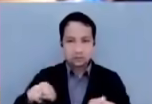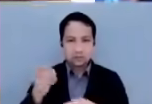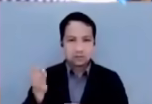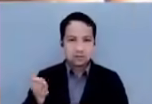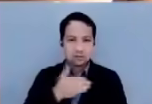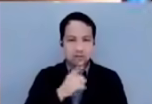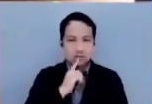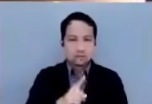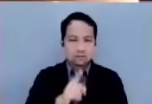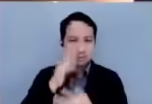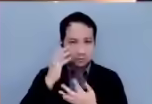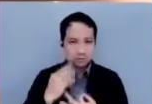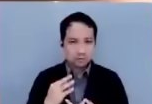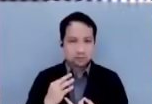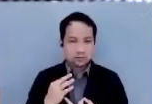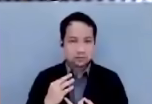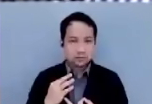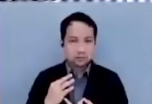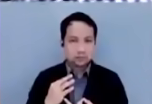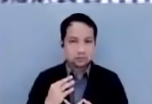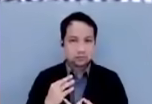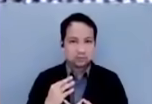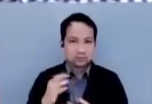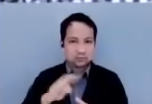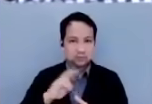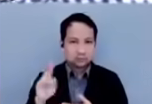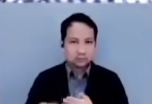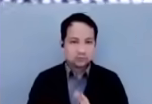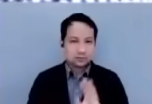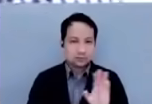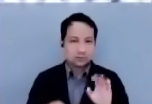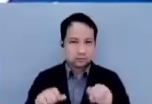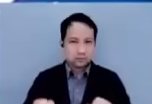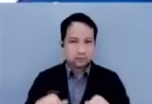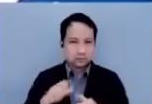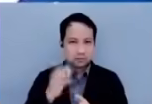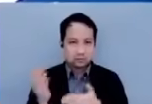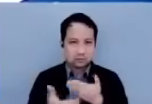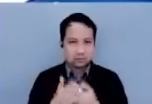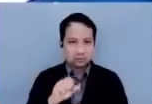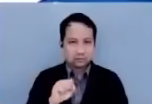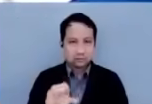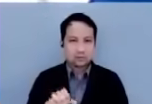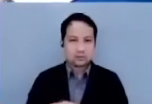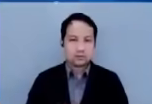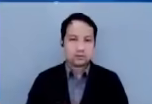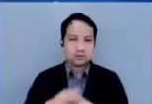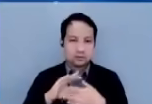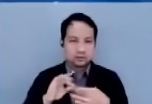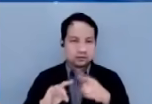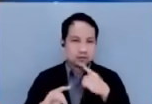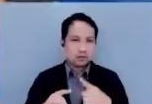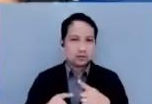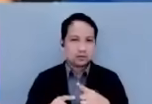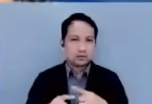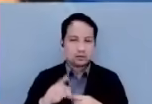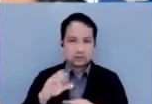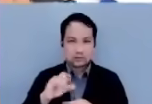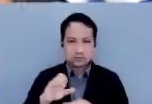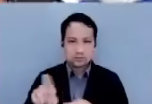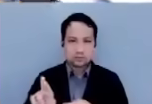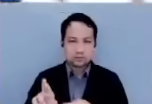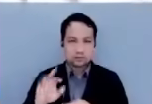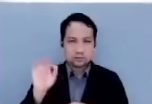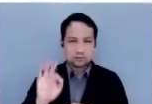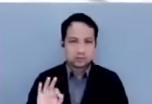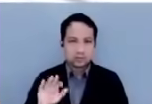final na resulta dito sa kasong isasampa sa'yo. Kuwento ng biktima na si alias Cesar, Biyernes ng hapon na mangyari